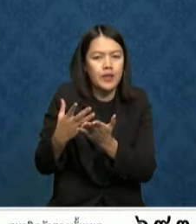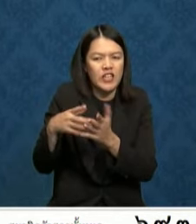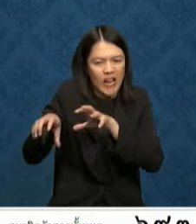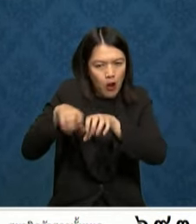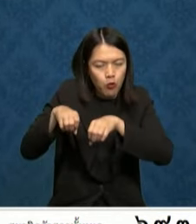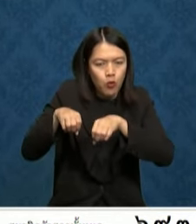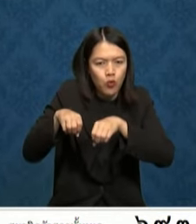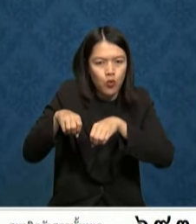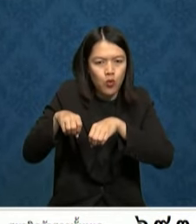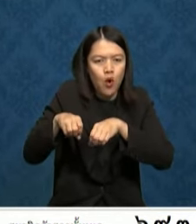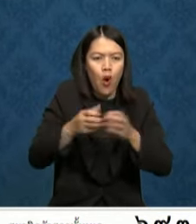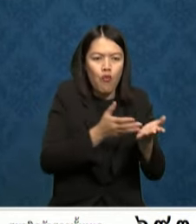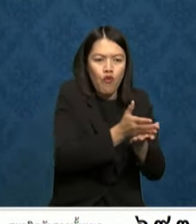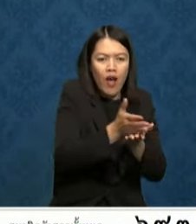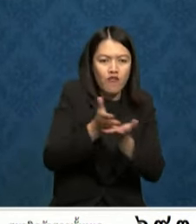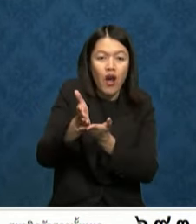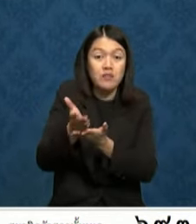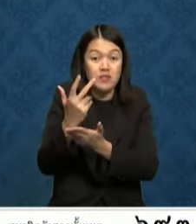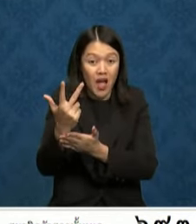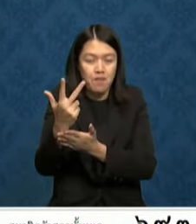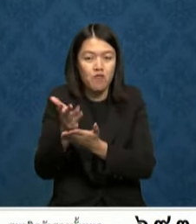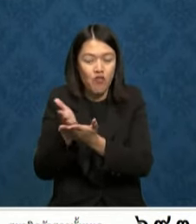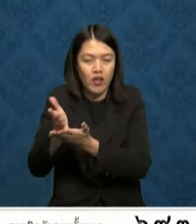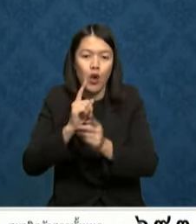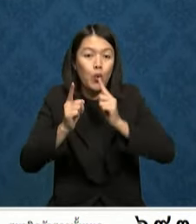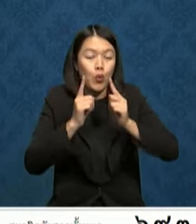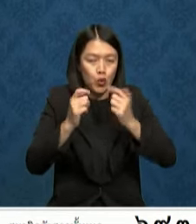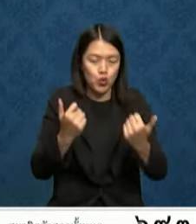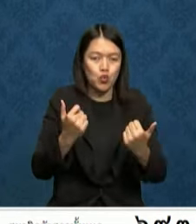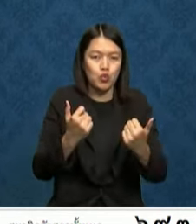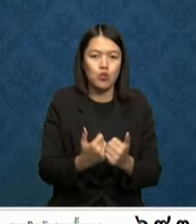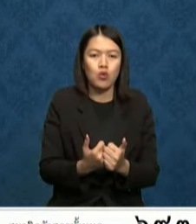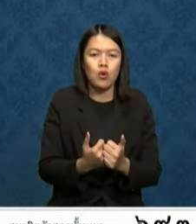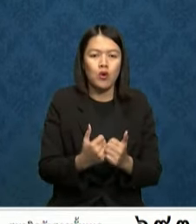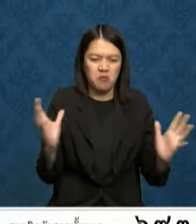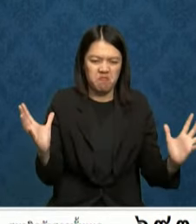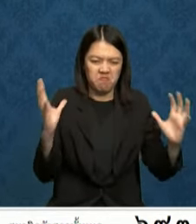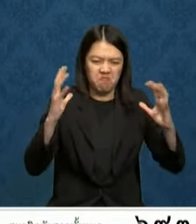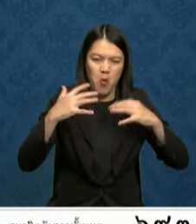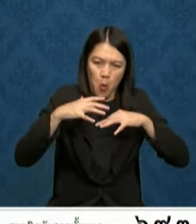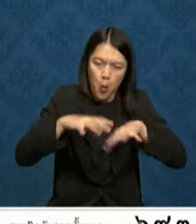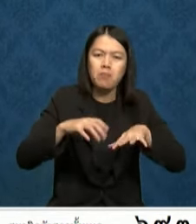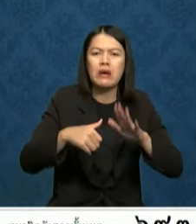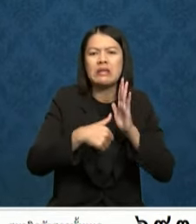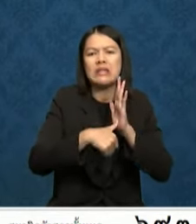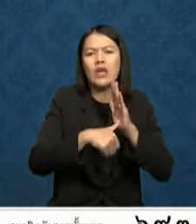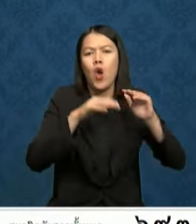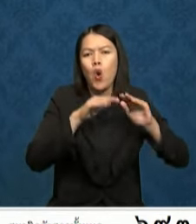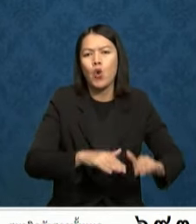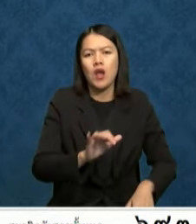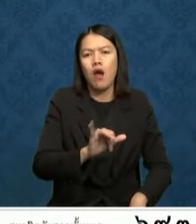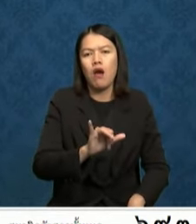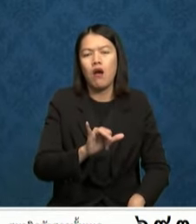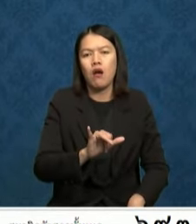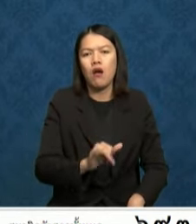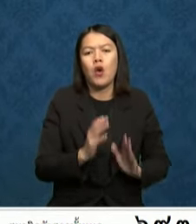ความพยายามของทั้ง 3ฝ่ายเข้าไปอยู่ในระหว่างการคุยกันนะครับเมื่อทุกอย่างเอามากองไว้ข้างนอกถึงแม้หนี้จะไม่ลดแต่คน